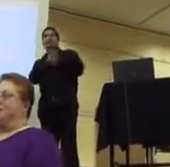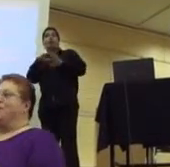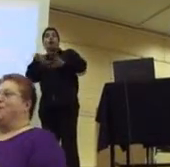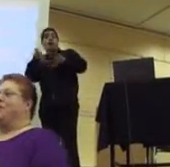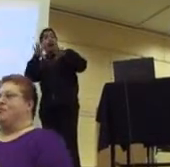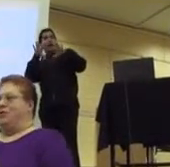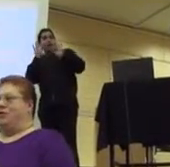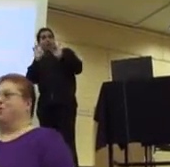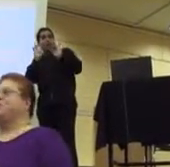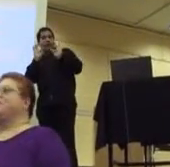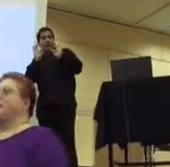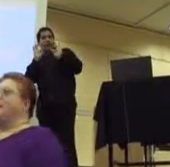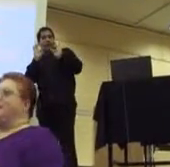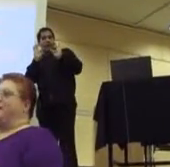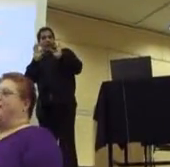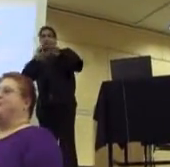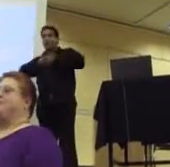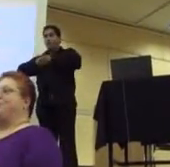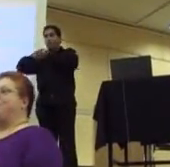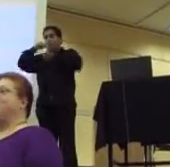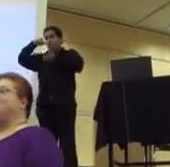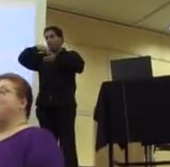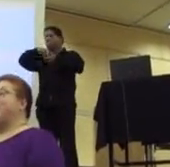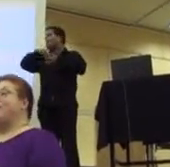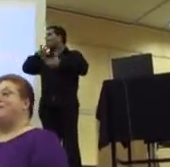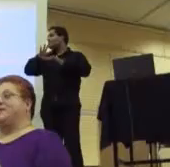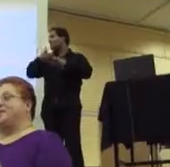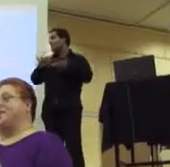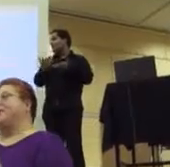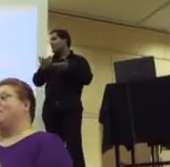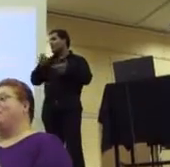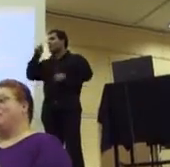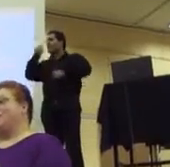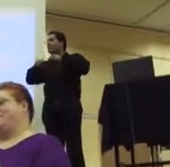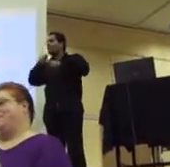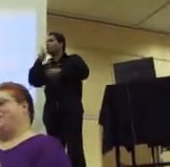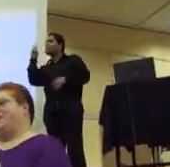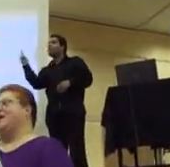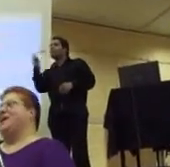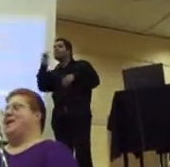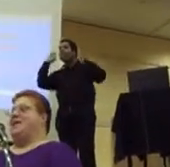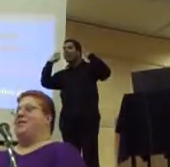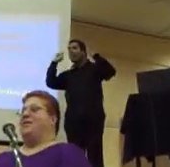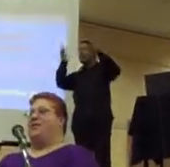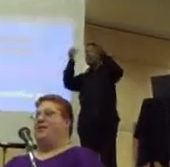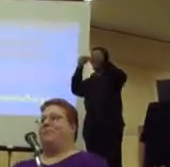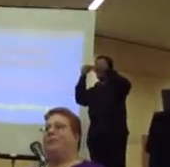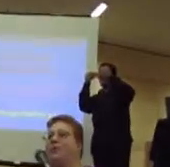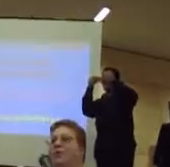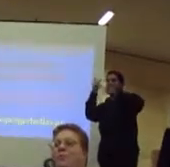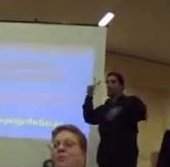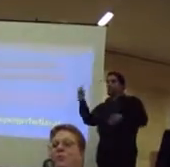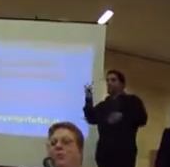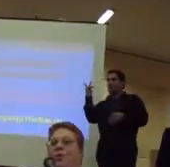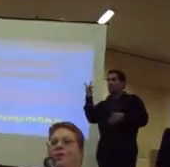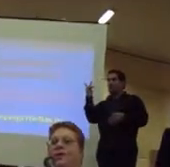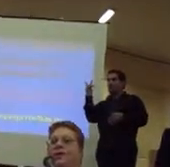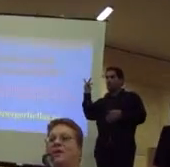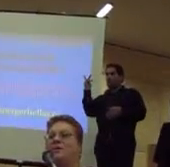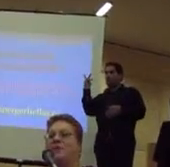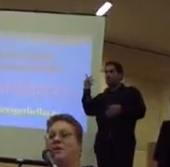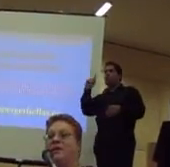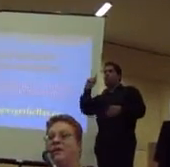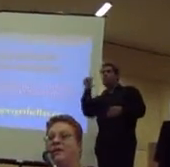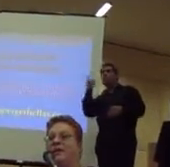Καταρχάς, ένα από αυτά που κάνει ο Σύλλογος είναι να δημιουργήσει μια αυτιστική κοινότητα. Διότι παρόλο που